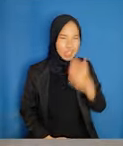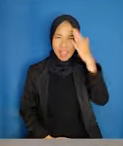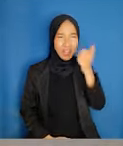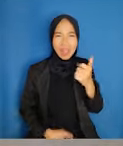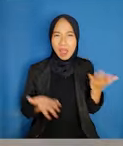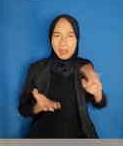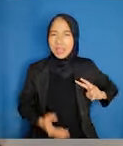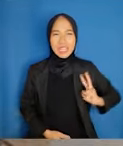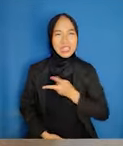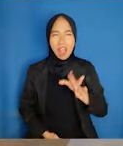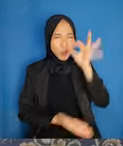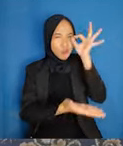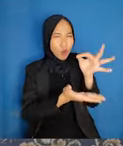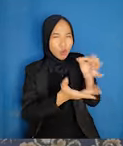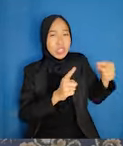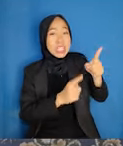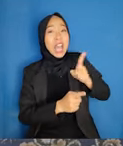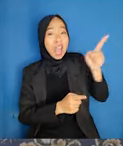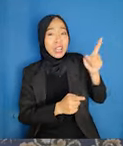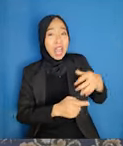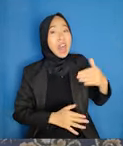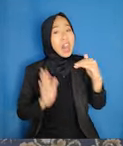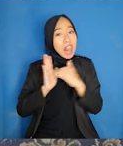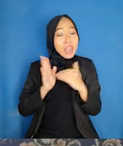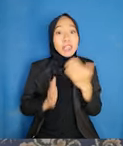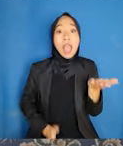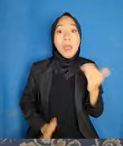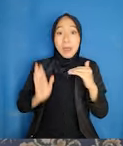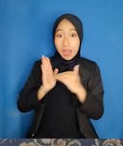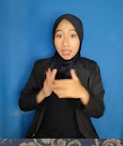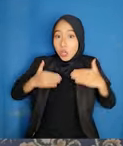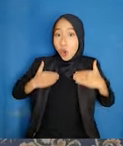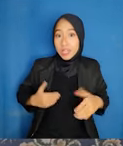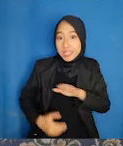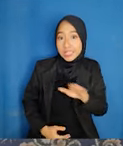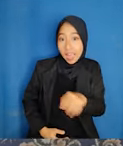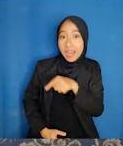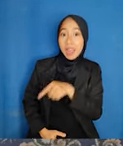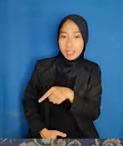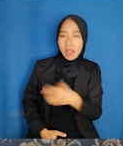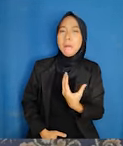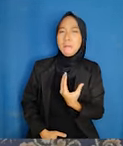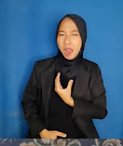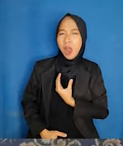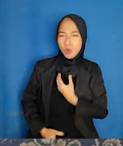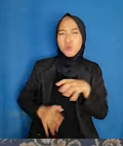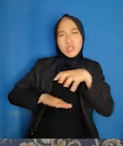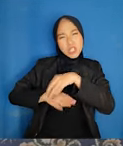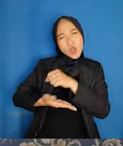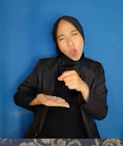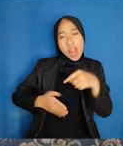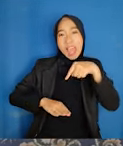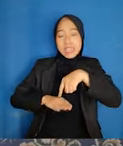Kenapa sih kita nggak fokus ke sana lagi gitu ya, apalagi dengan kondisi ini anak memang pengen